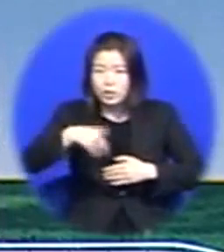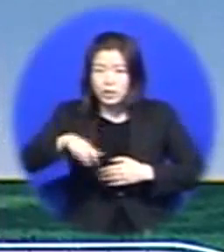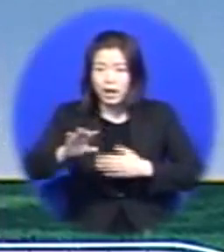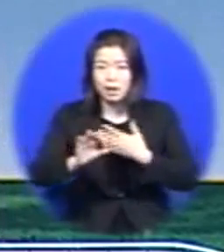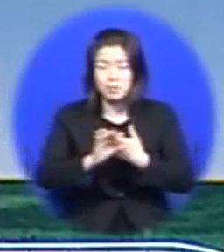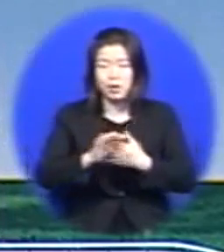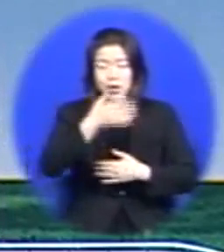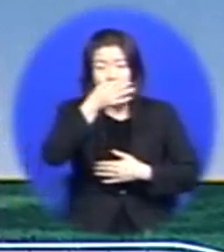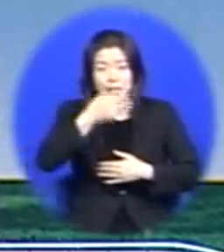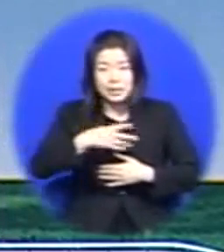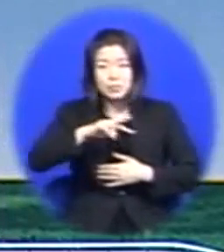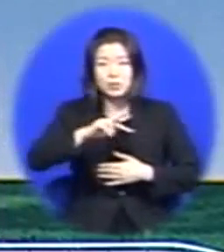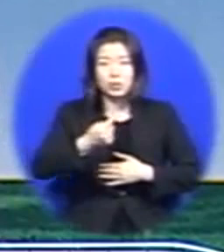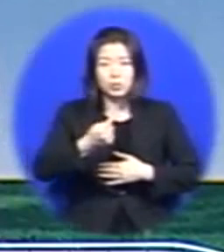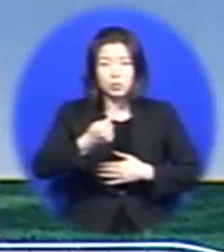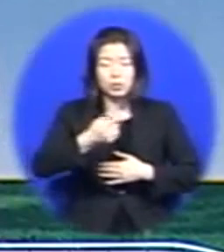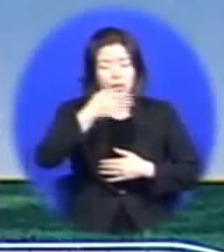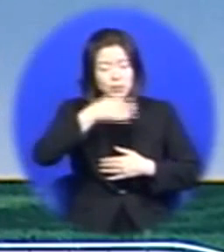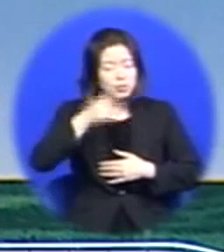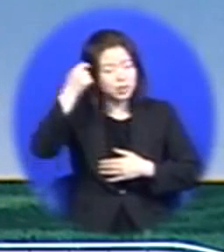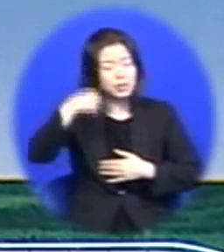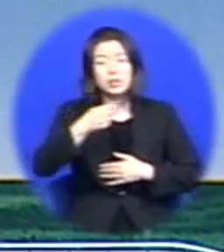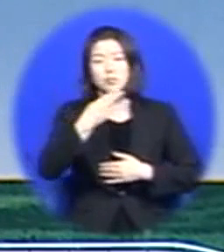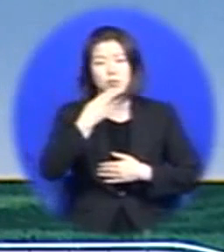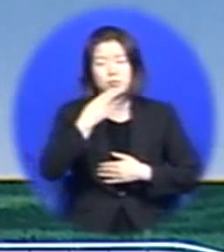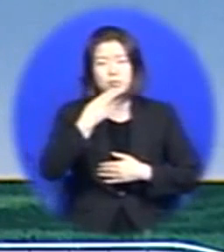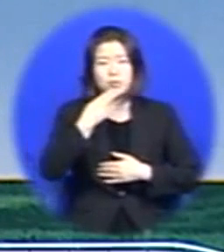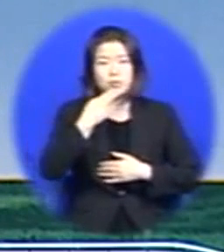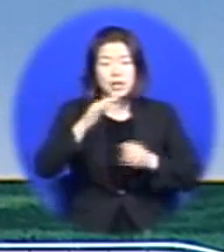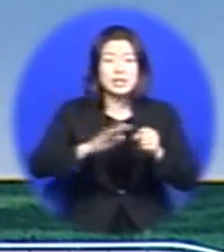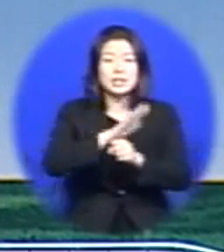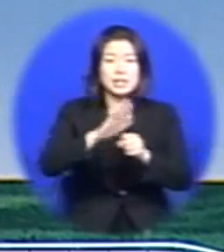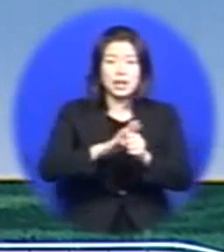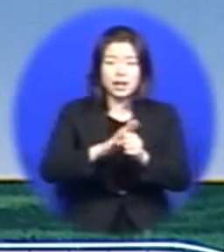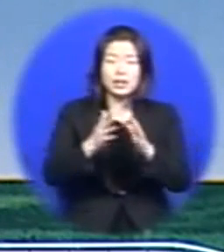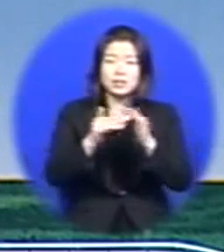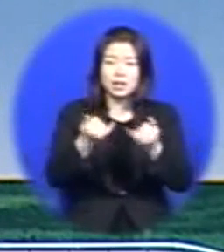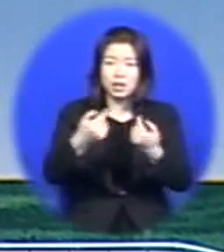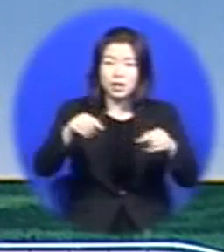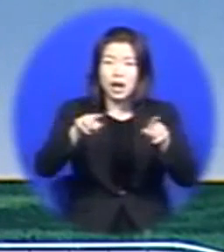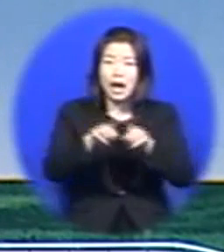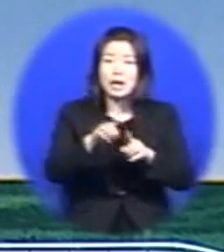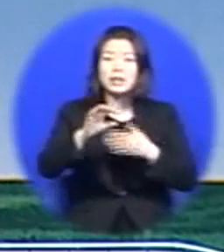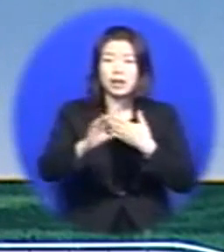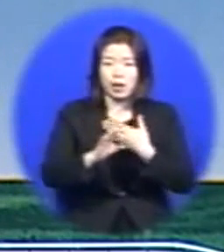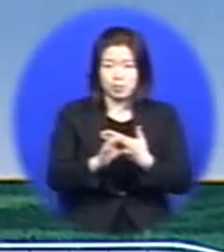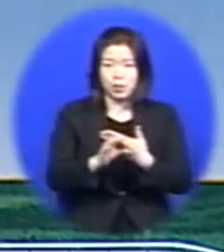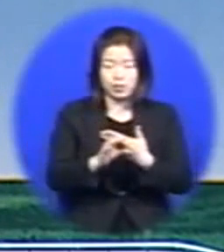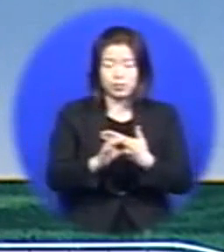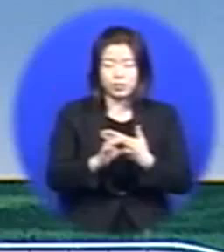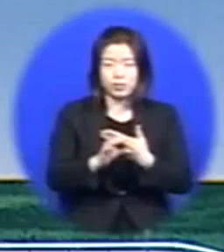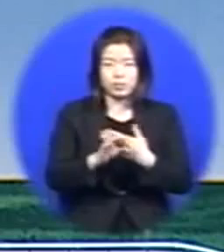가도 힘들다고 느껴지지 않을 거예요. 사랑하는 사람하고 함께 하는 거라면.